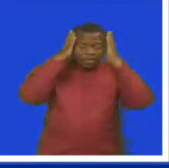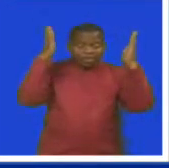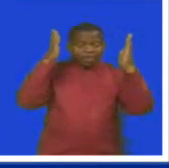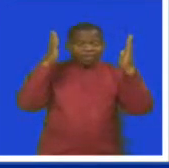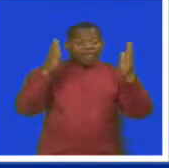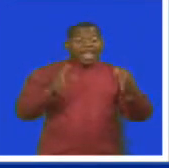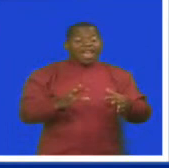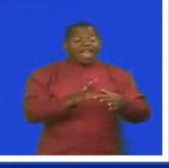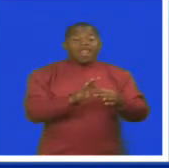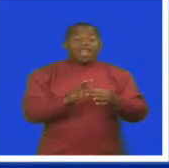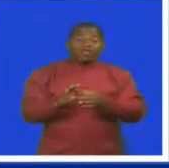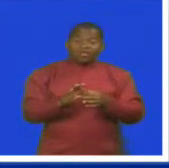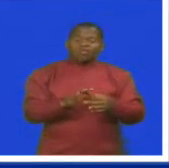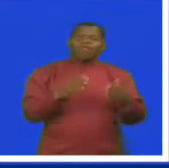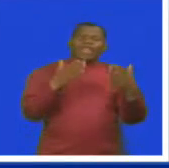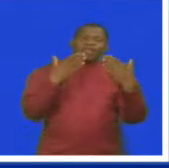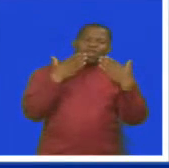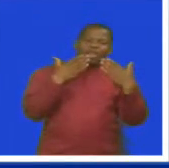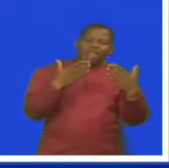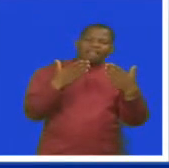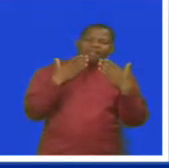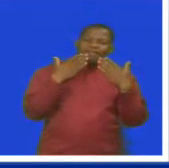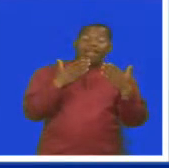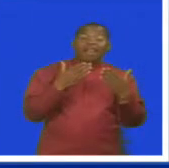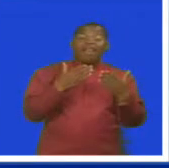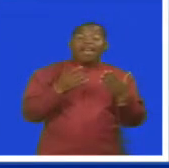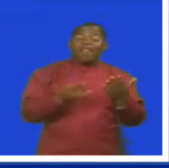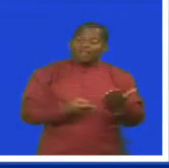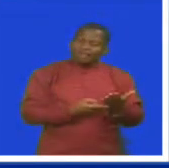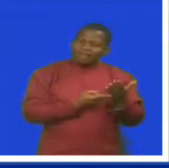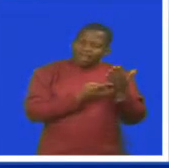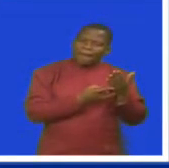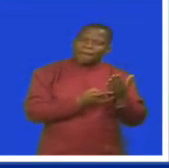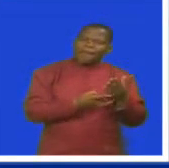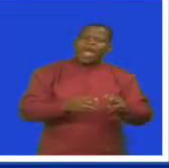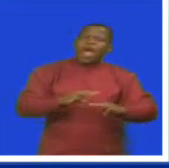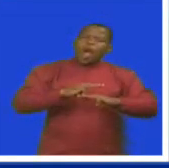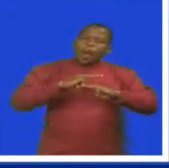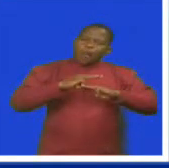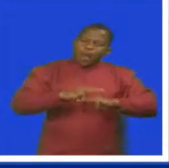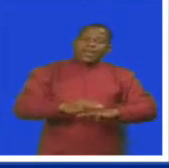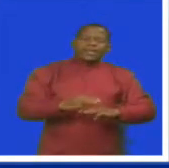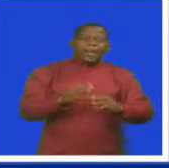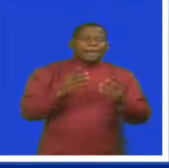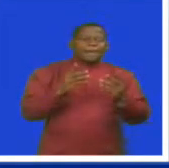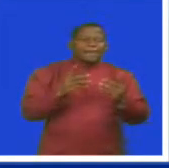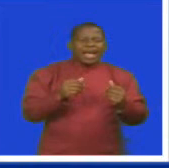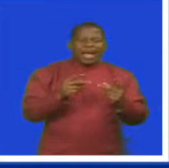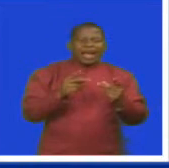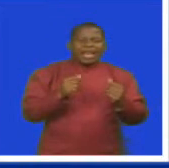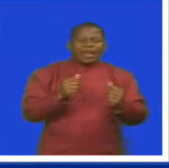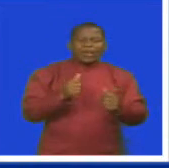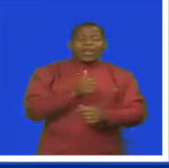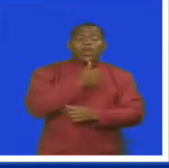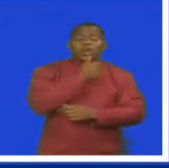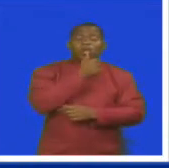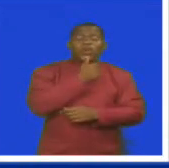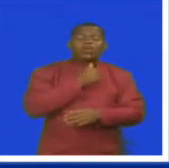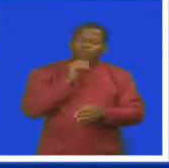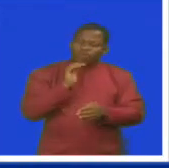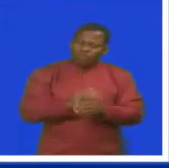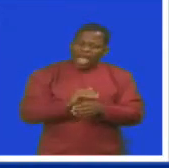batawenda siciniseko sekuthi le mali sitange kunakekela bona abantwana FNB has decided to